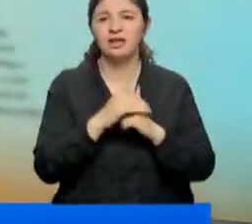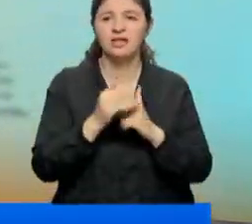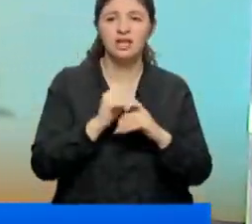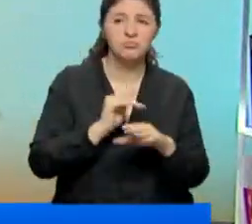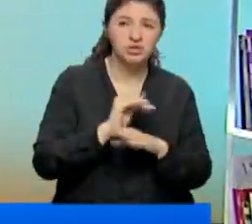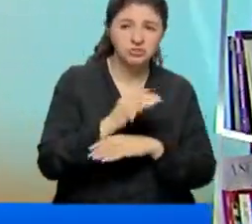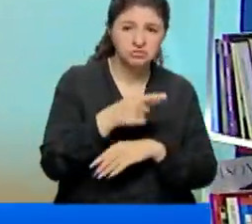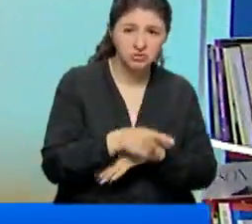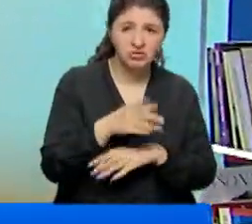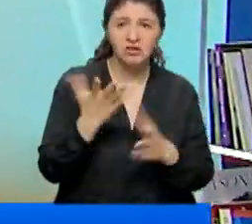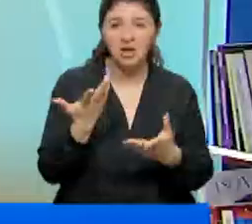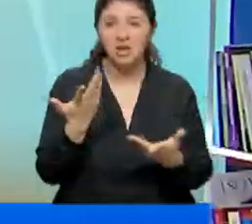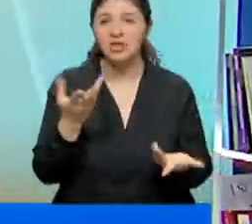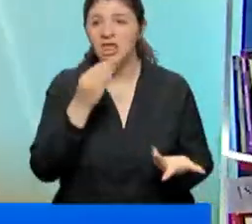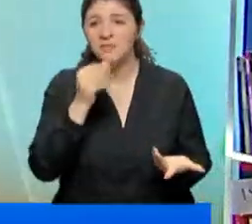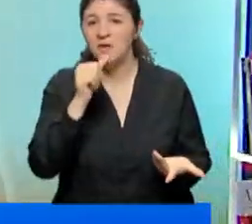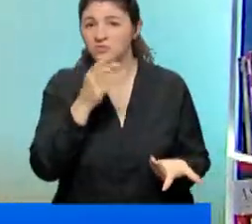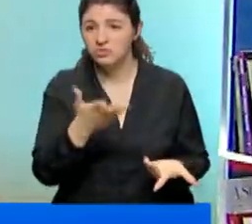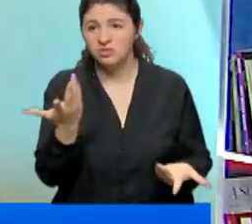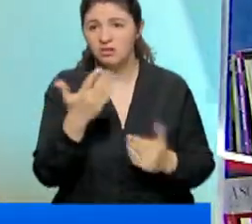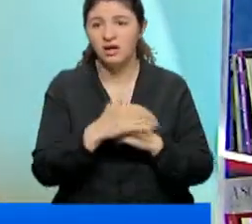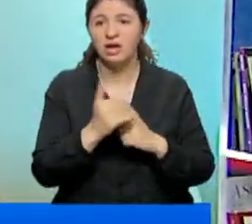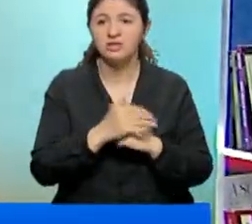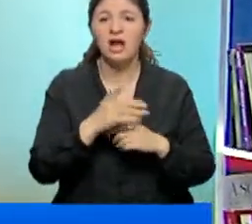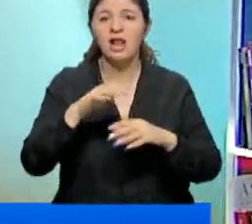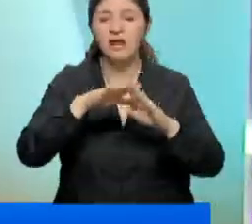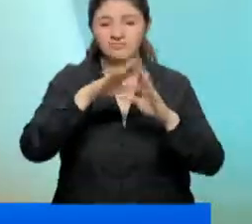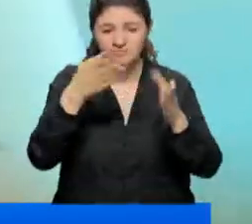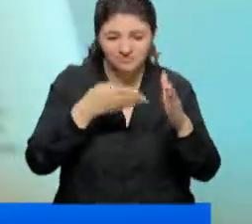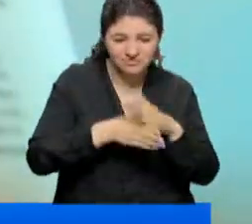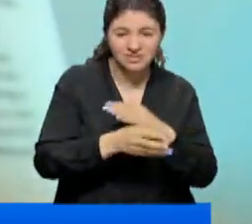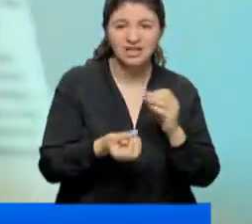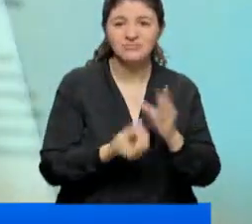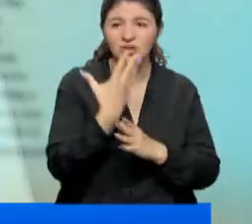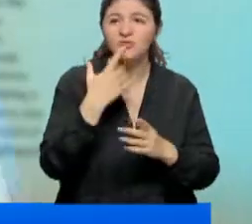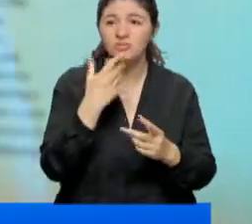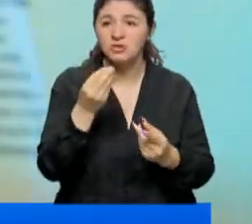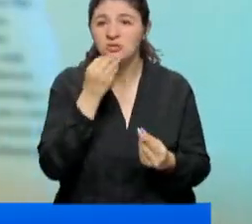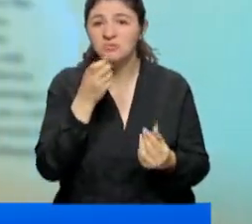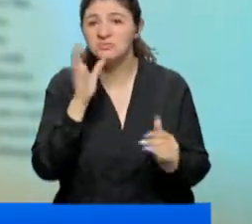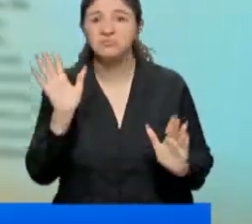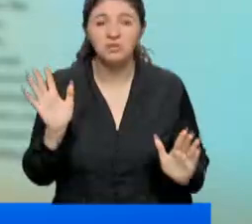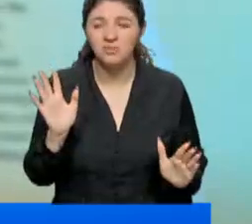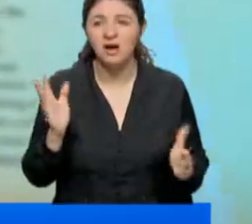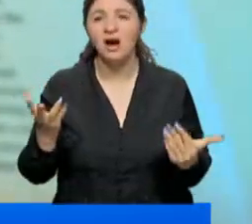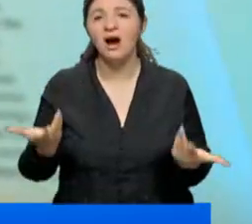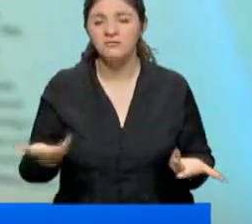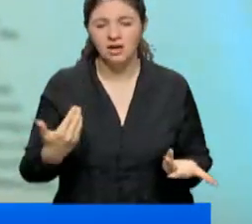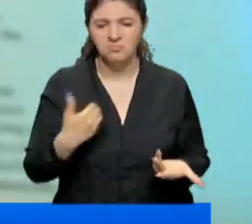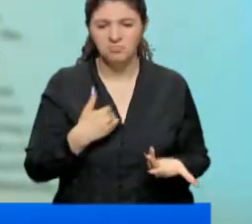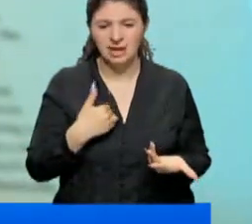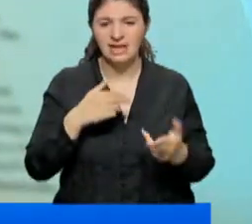Antalya'da mı Yaşayalım ya da neyi iple hiç yok tabi Antalya'nın seralarında geçenlerden domateslerden video bilmiyorum ama